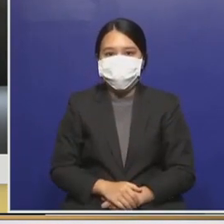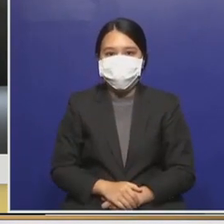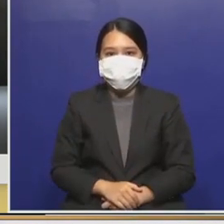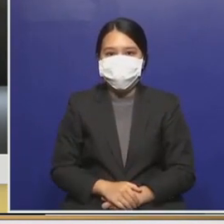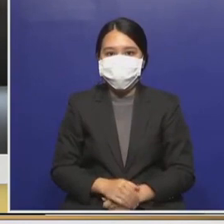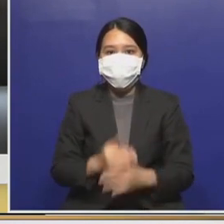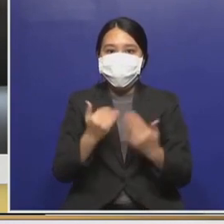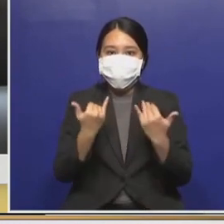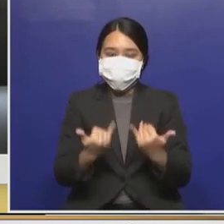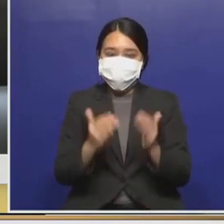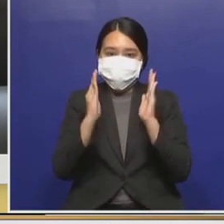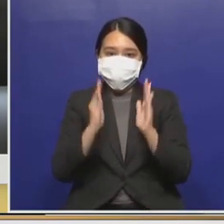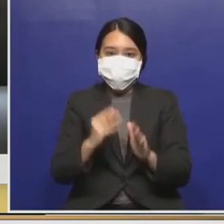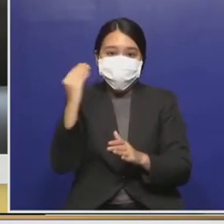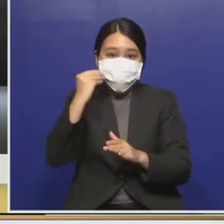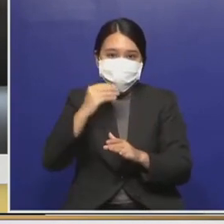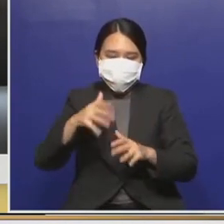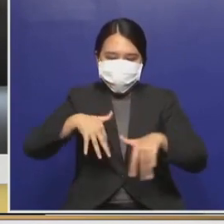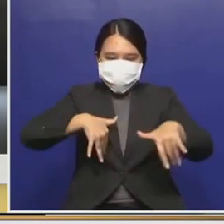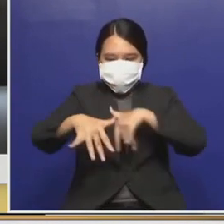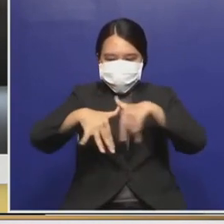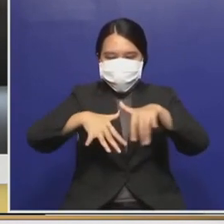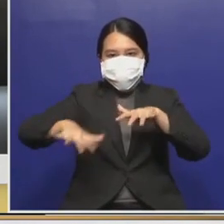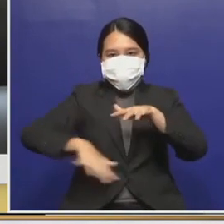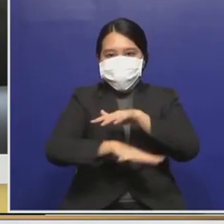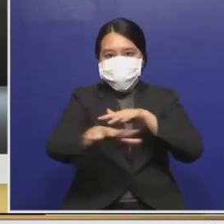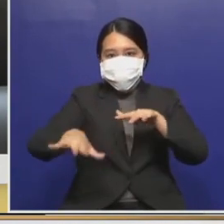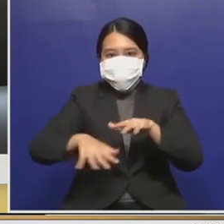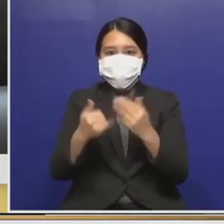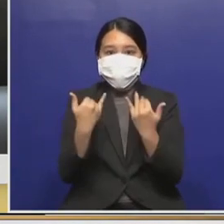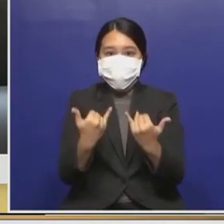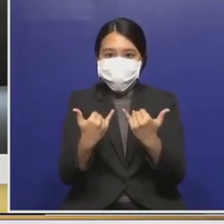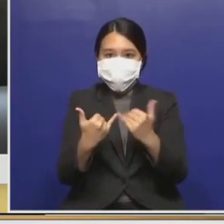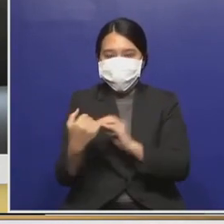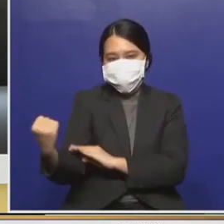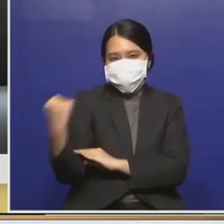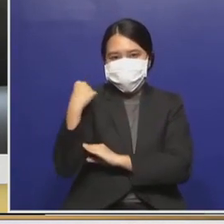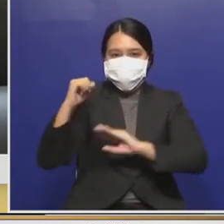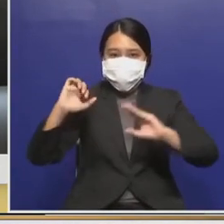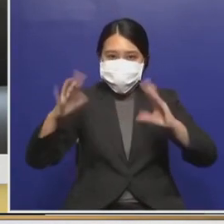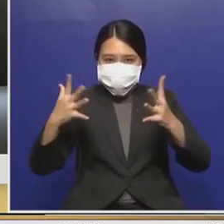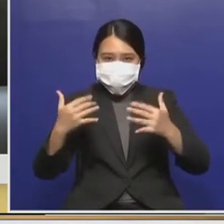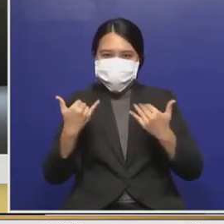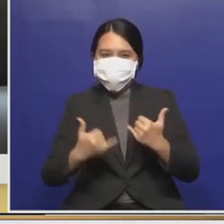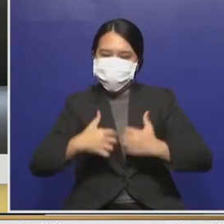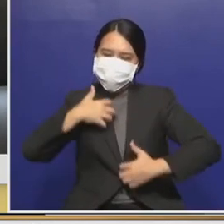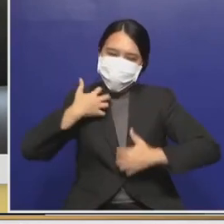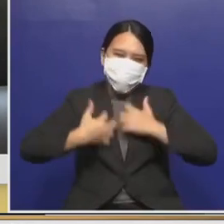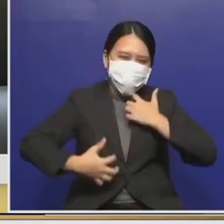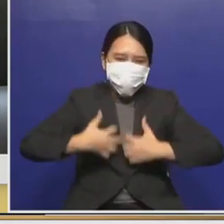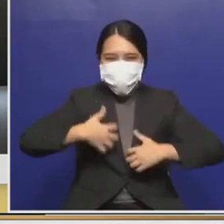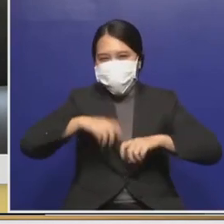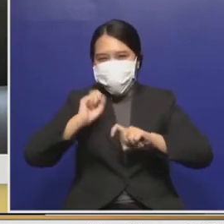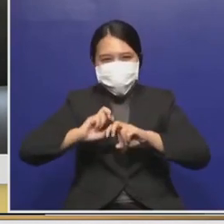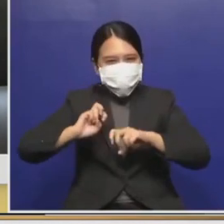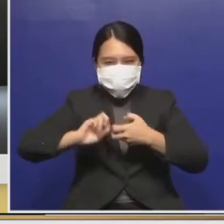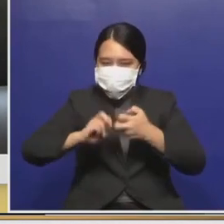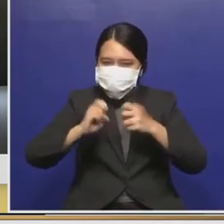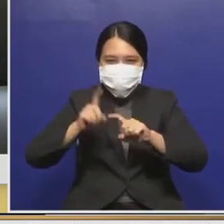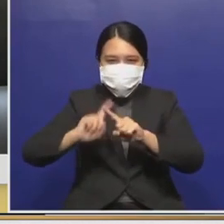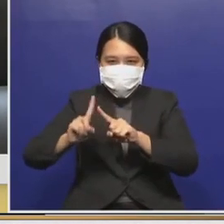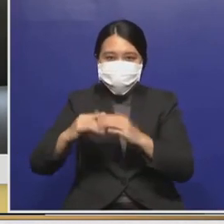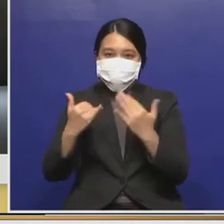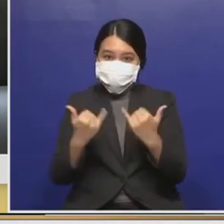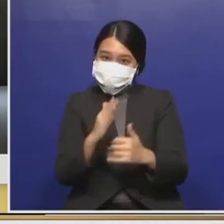คนส่วนใหญ่ของประเทศฐานลากเขาไม่มั่นคงเขาทุกยากลำบากอย่างน้อยได้วัซิน